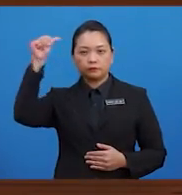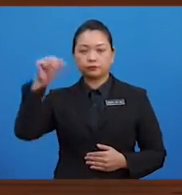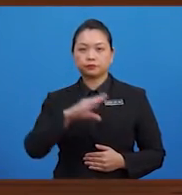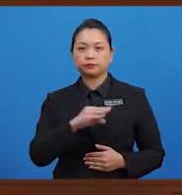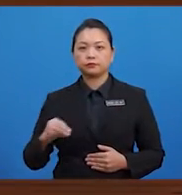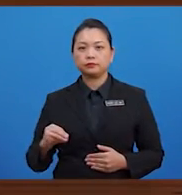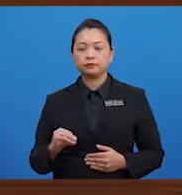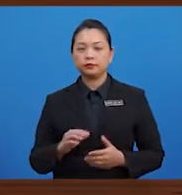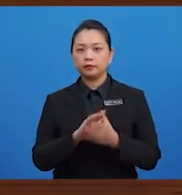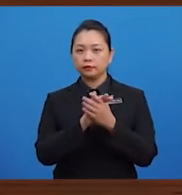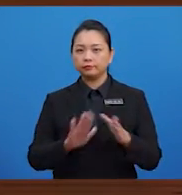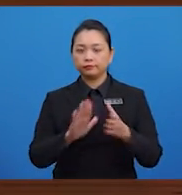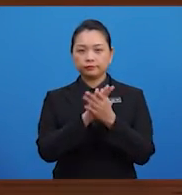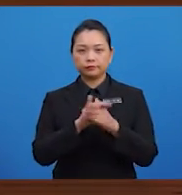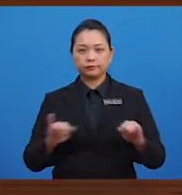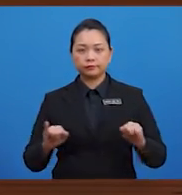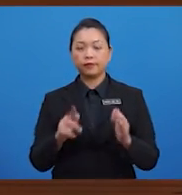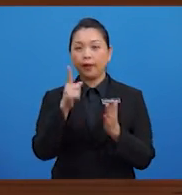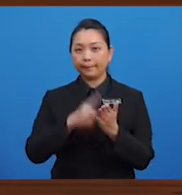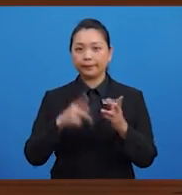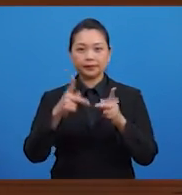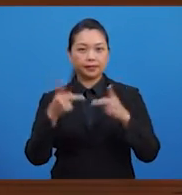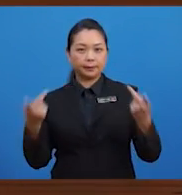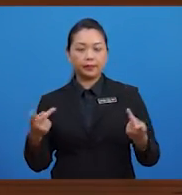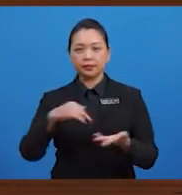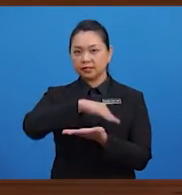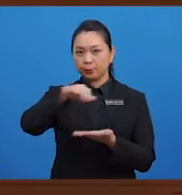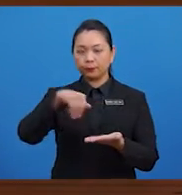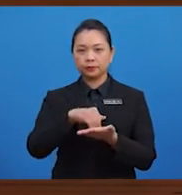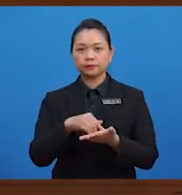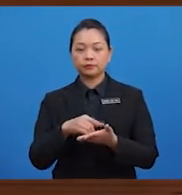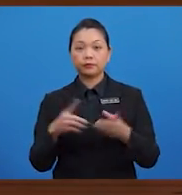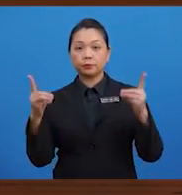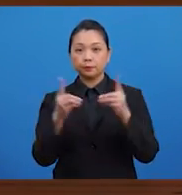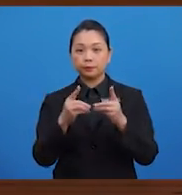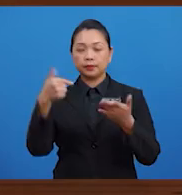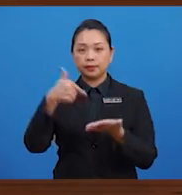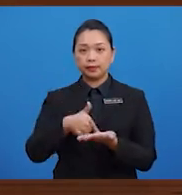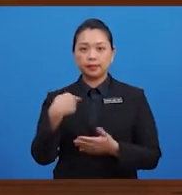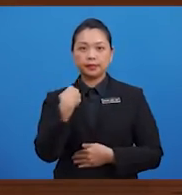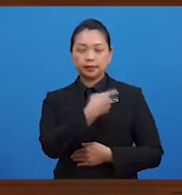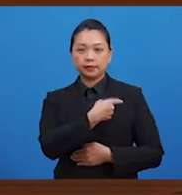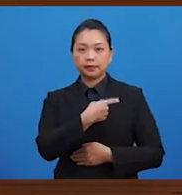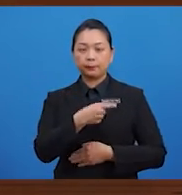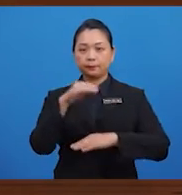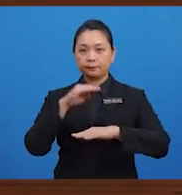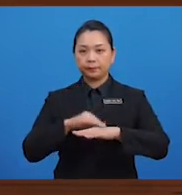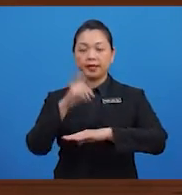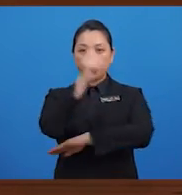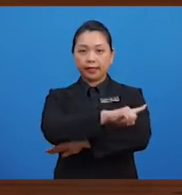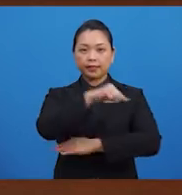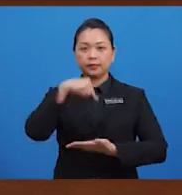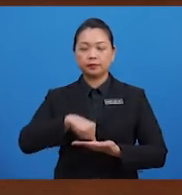Assalamualaikum dan salam sejahtera. Apa khabar semua? Bertemu lagi kita dalam sesi pembelajaran pada hari